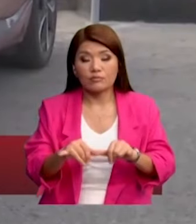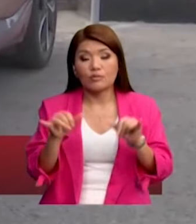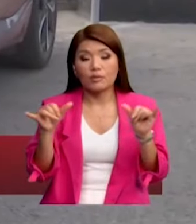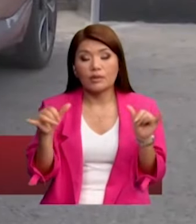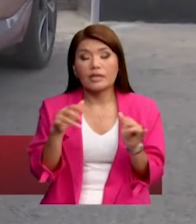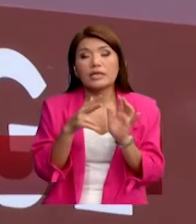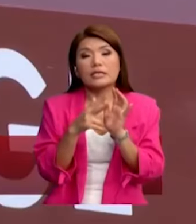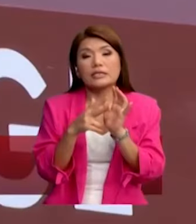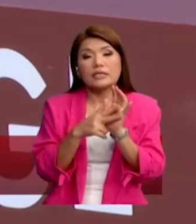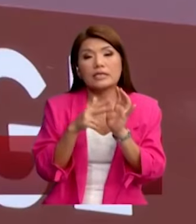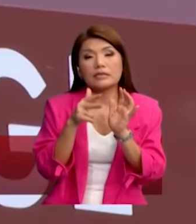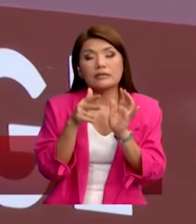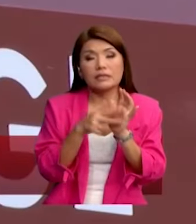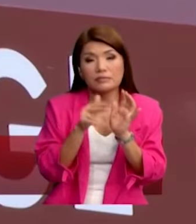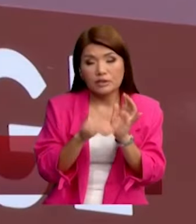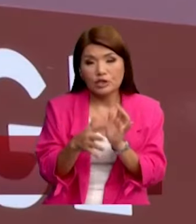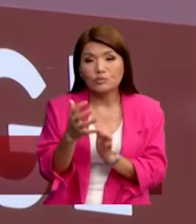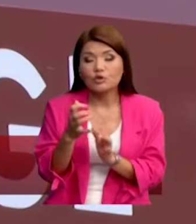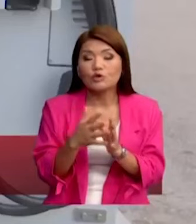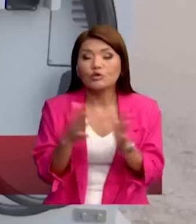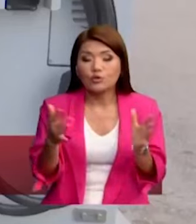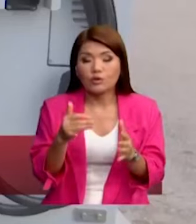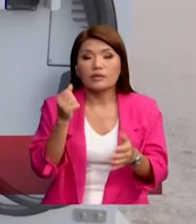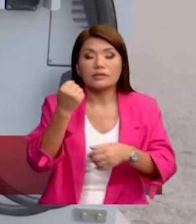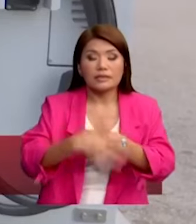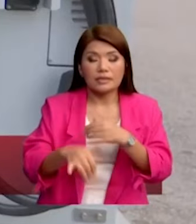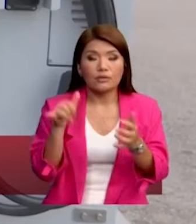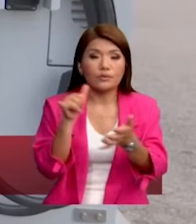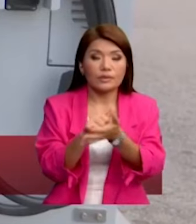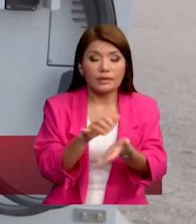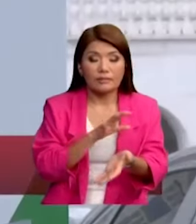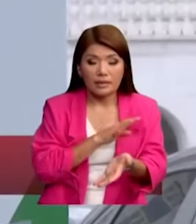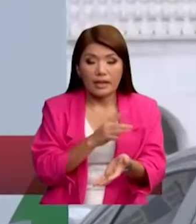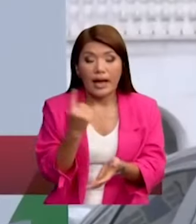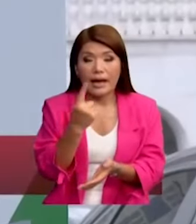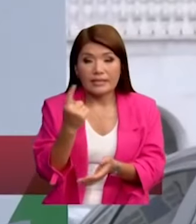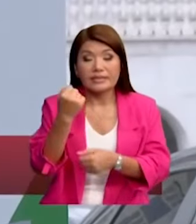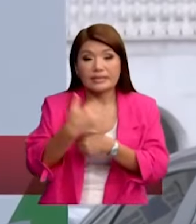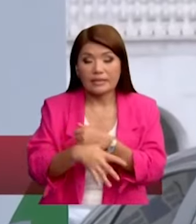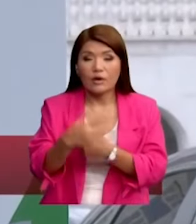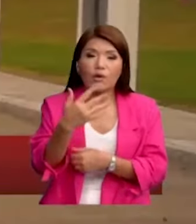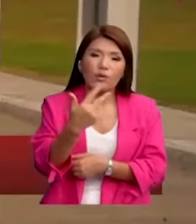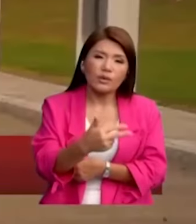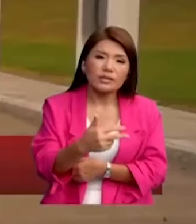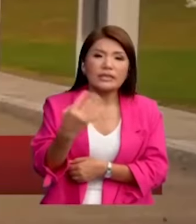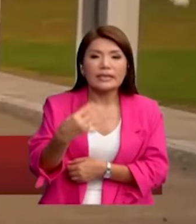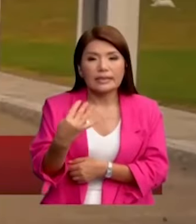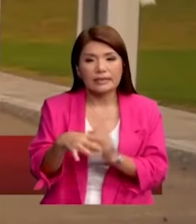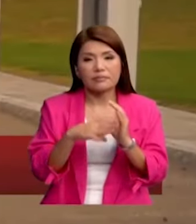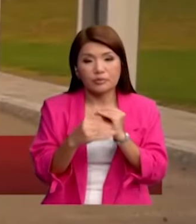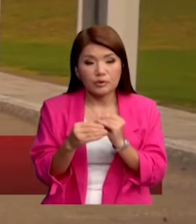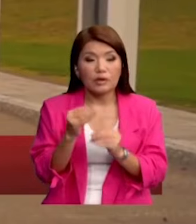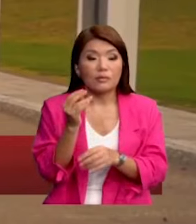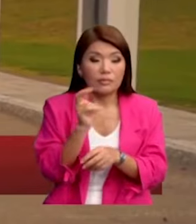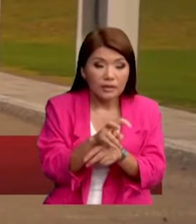елде 8,5 мың көлік болса, қуаттағыштардың саны 270-ке жуықтапты. Демек, бір станцияға 30-40 көліктен келеді деген сөз. Дегенмен, өзге